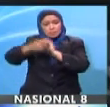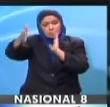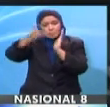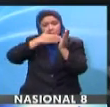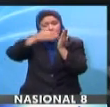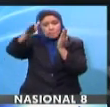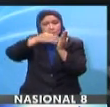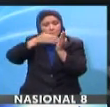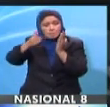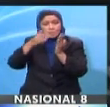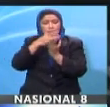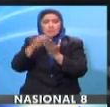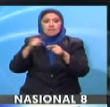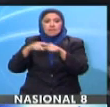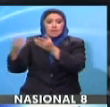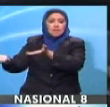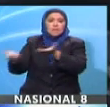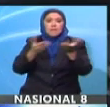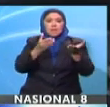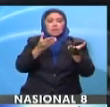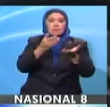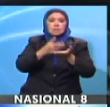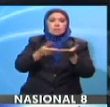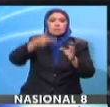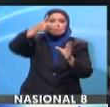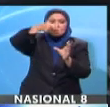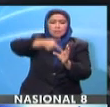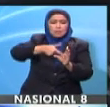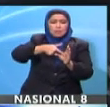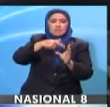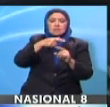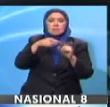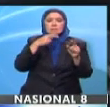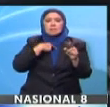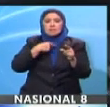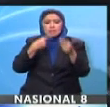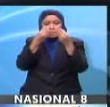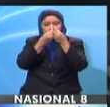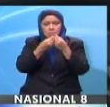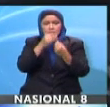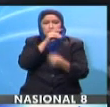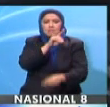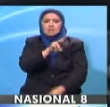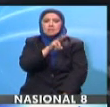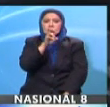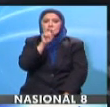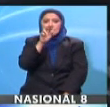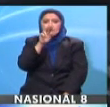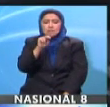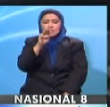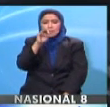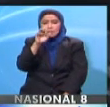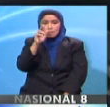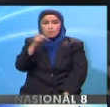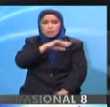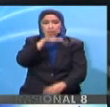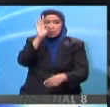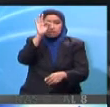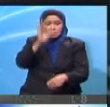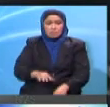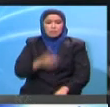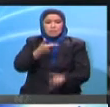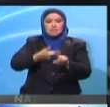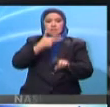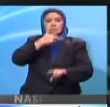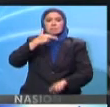minyak jenis Marine fuel oil mfo berjumlah 700 ST Metrik sembilan lelaki warga Indonesia itu dituduh mengikut seksyen